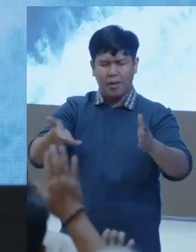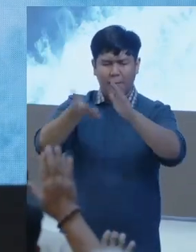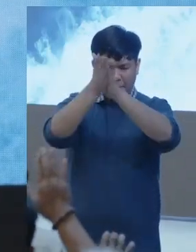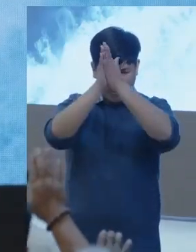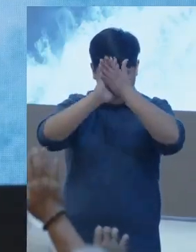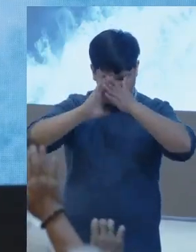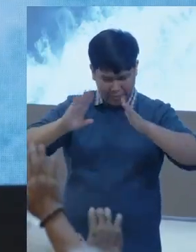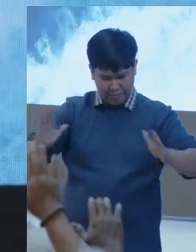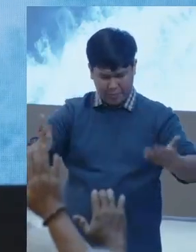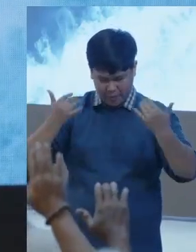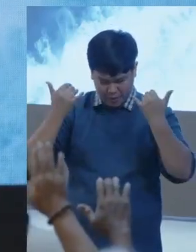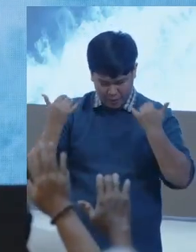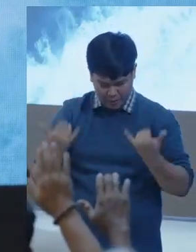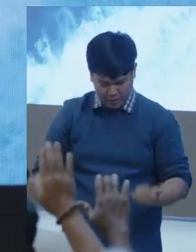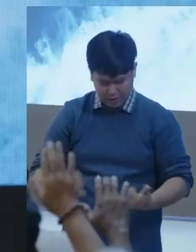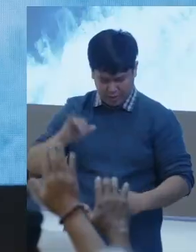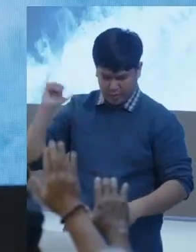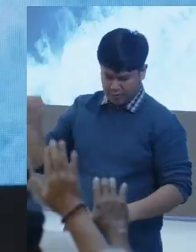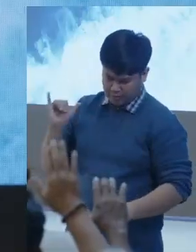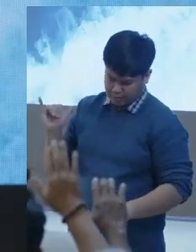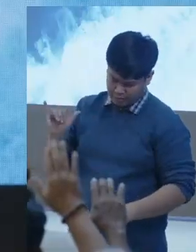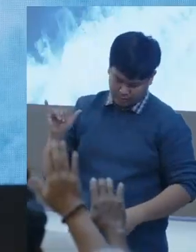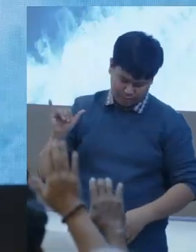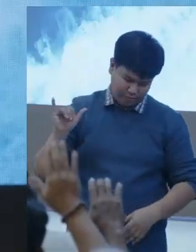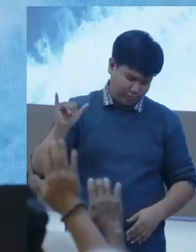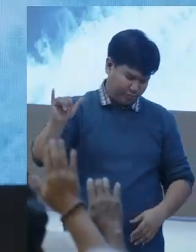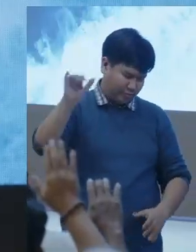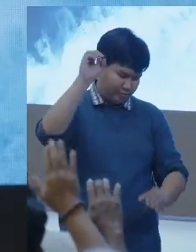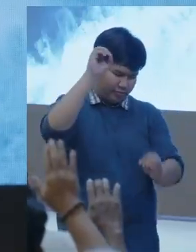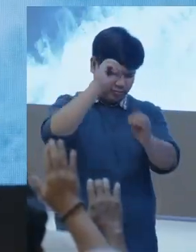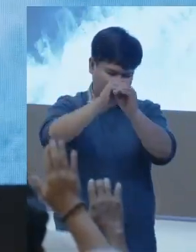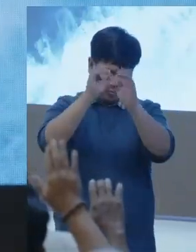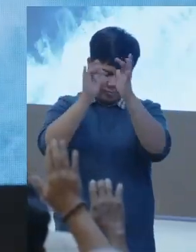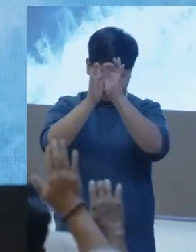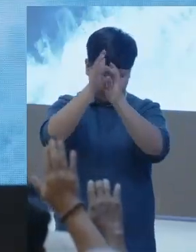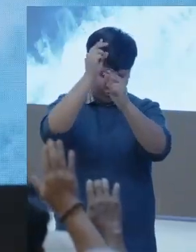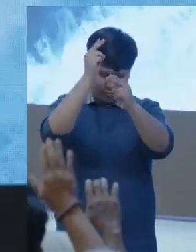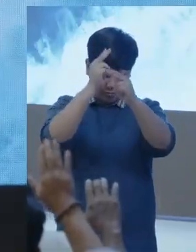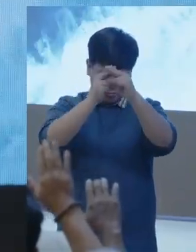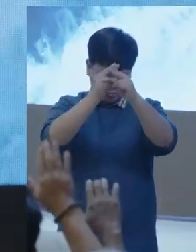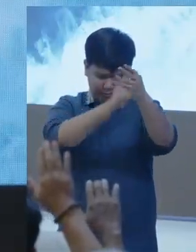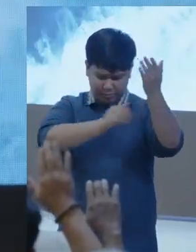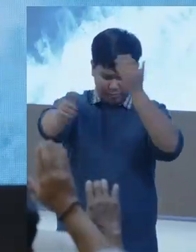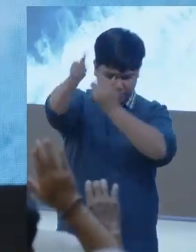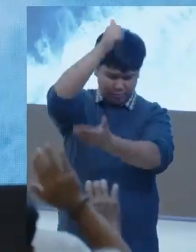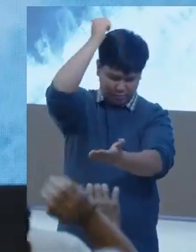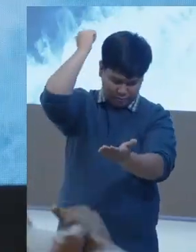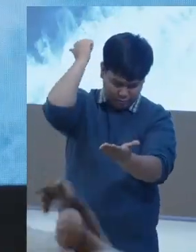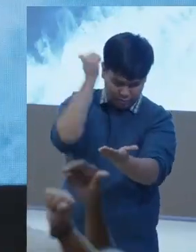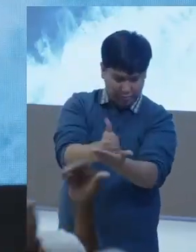kapayapaan magmula ngayon at magpasawalang hanggan. At